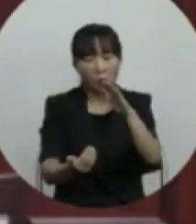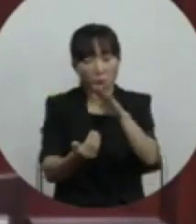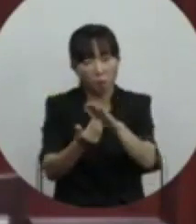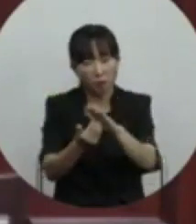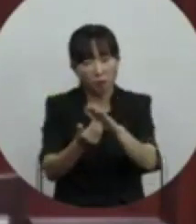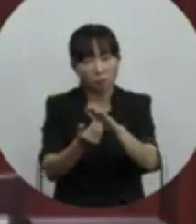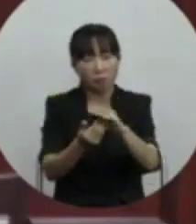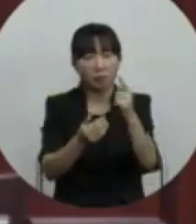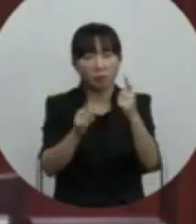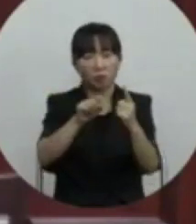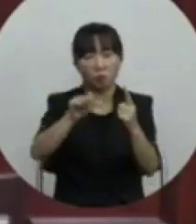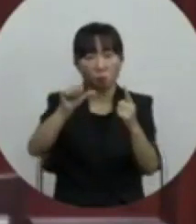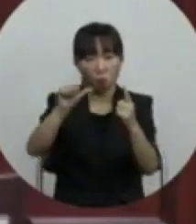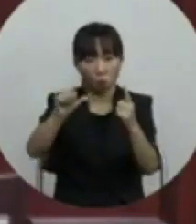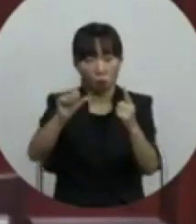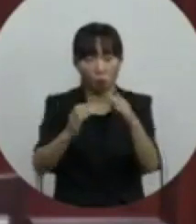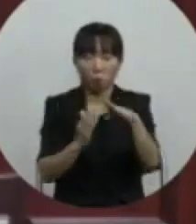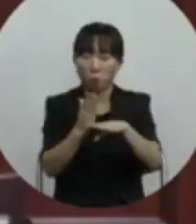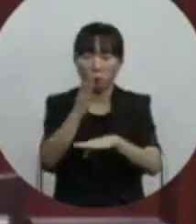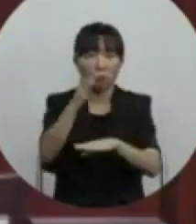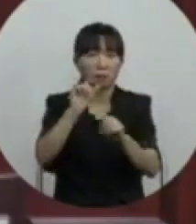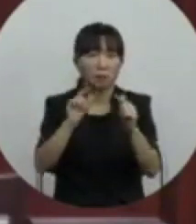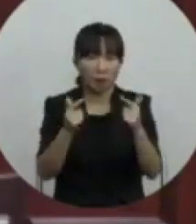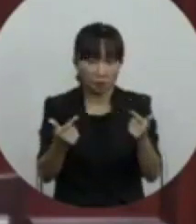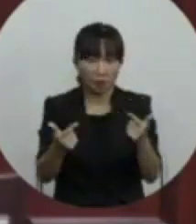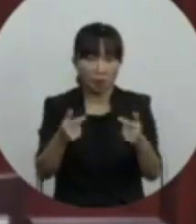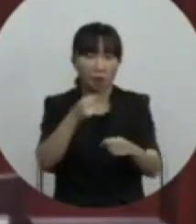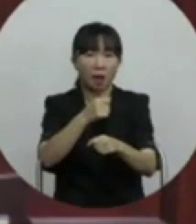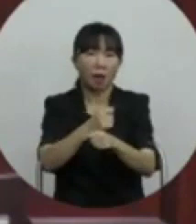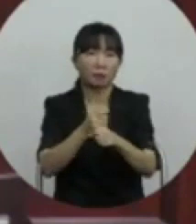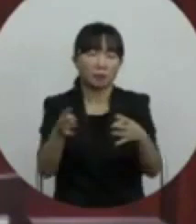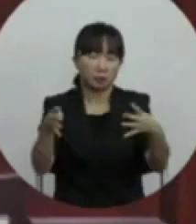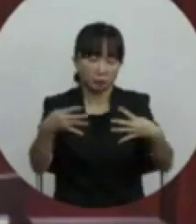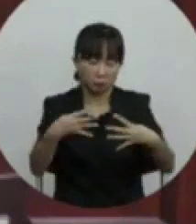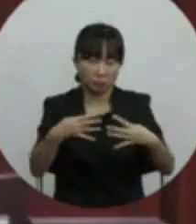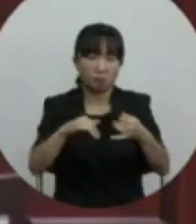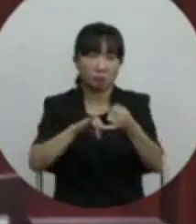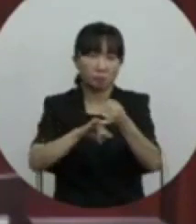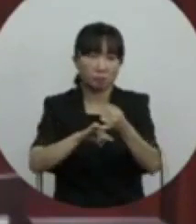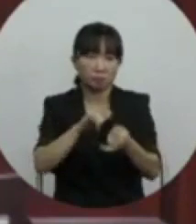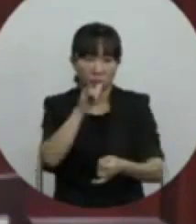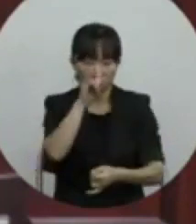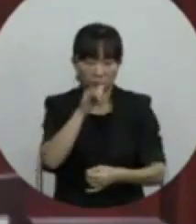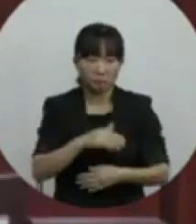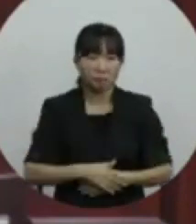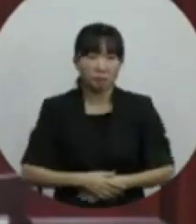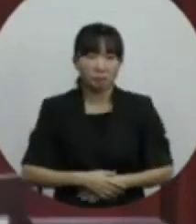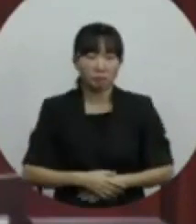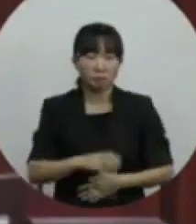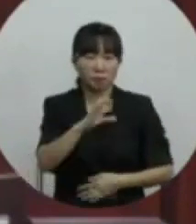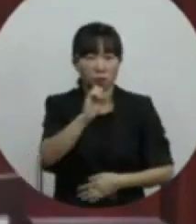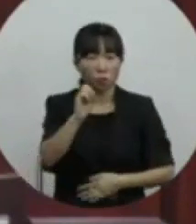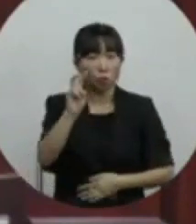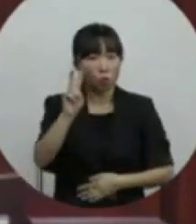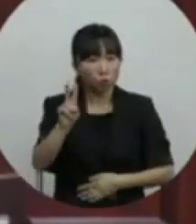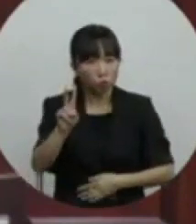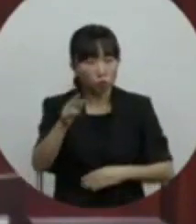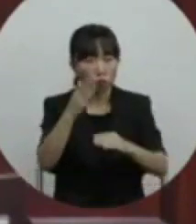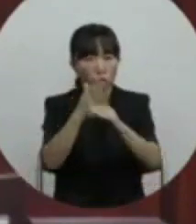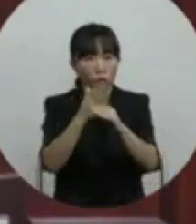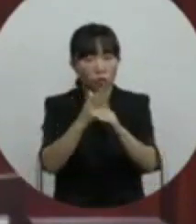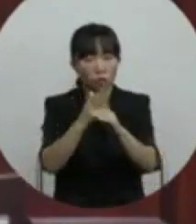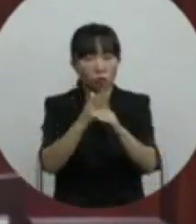마지노선인 1.5도씨를 넘어서지 않도록 하자는 것이 그 핵심입니다. 탄소 중립은 온실가스 배출을